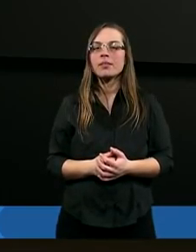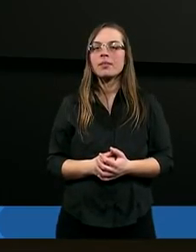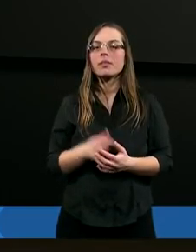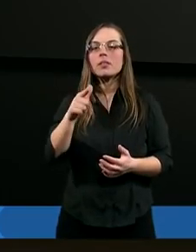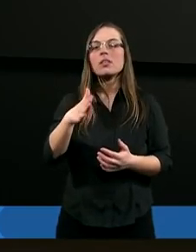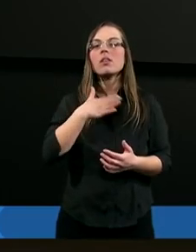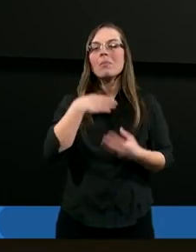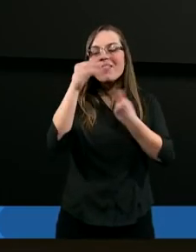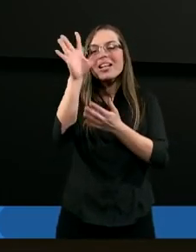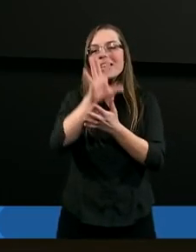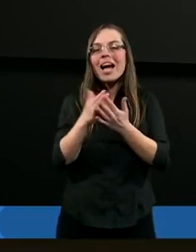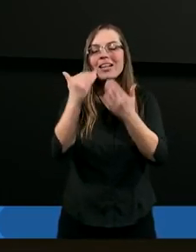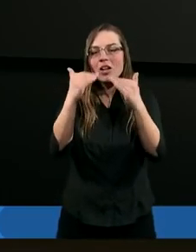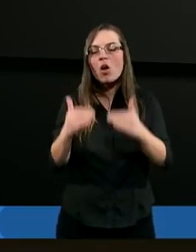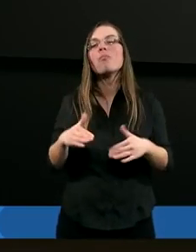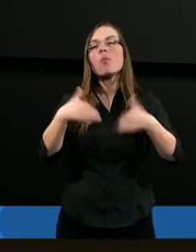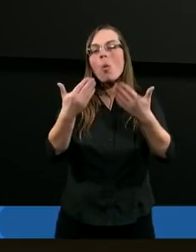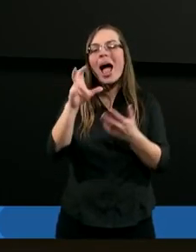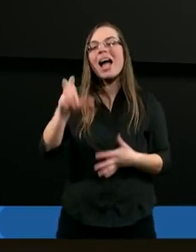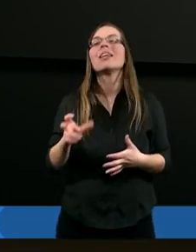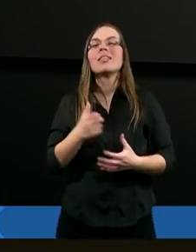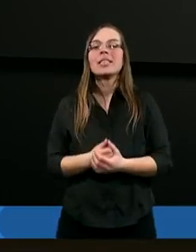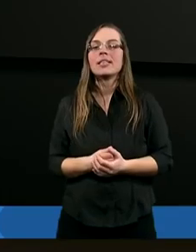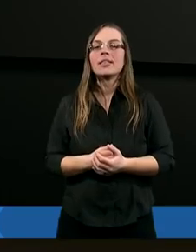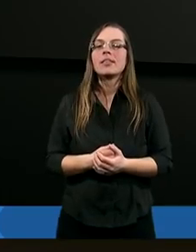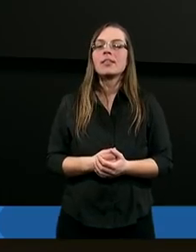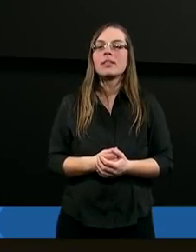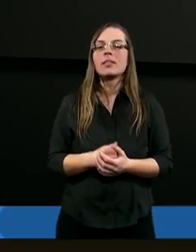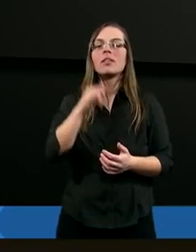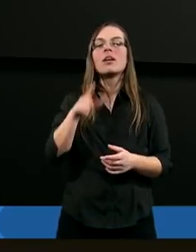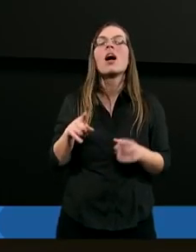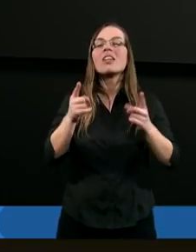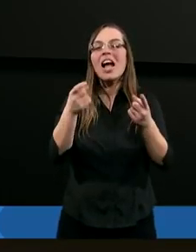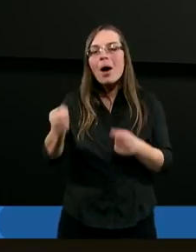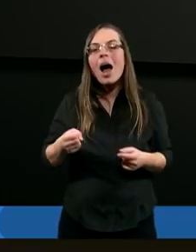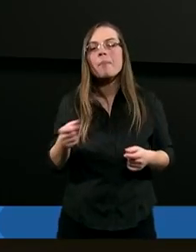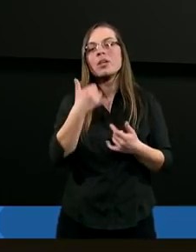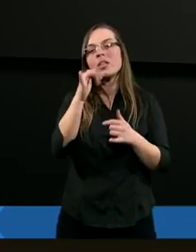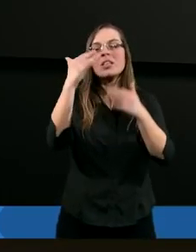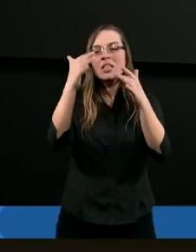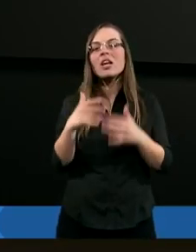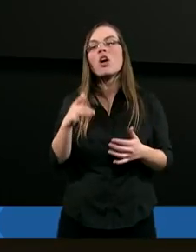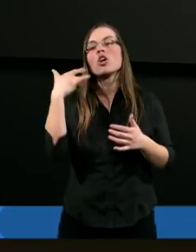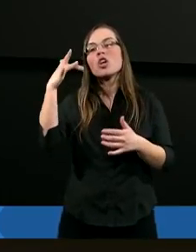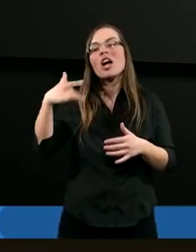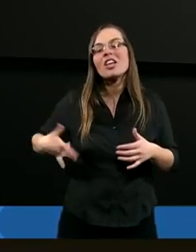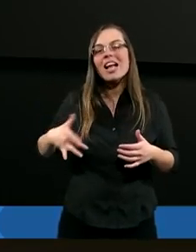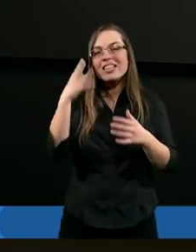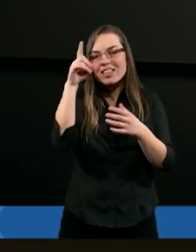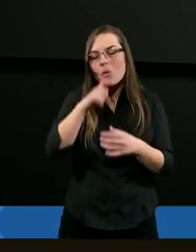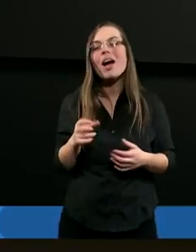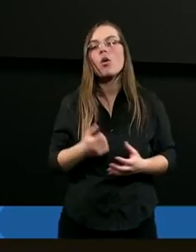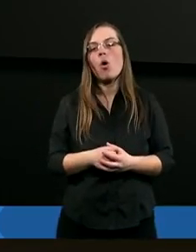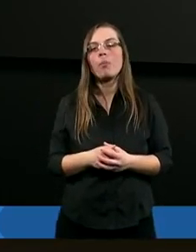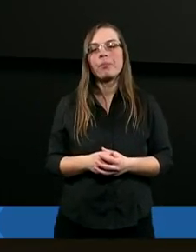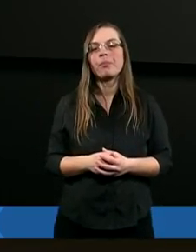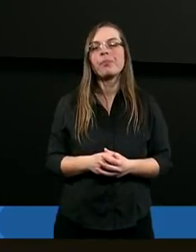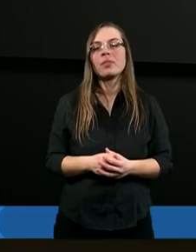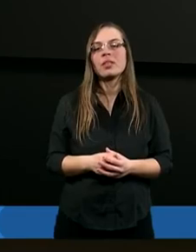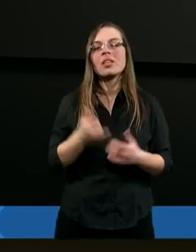Mamy tutaj więcej tekstów podanych, jakie to są uczynki złego, a jakie uczynki